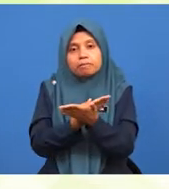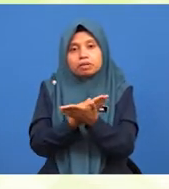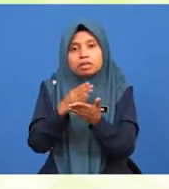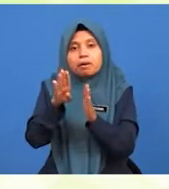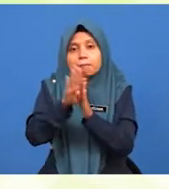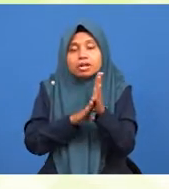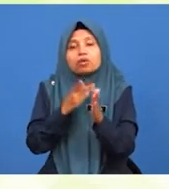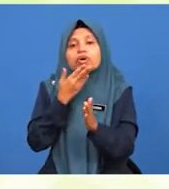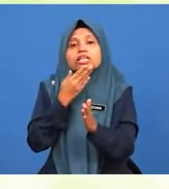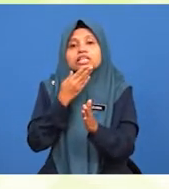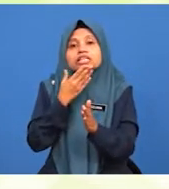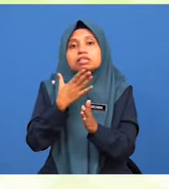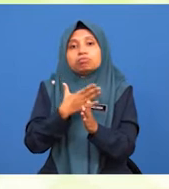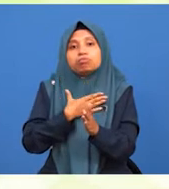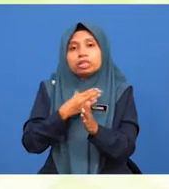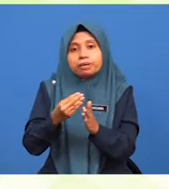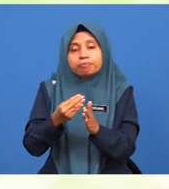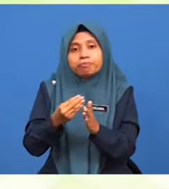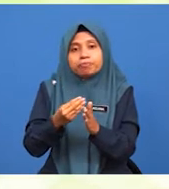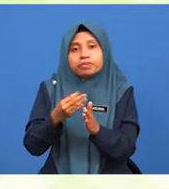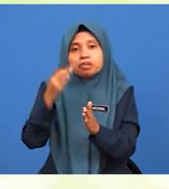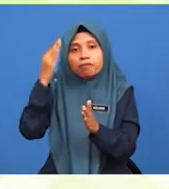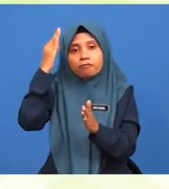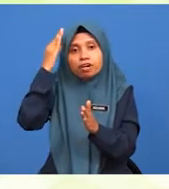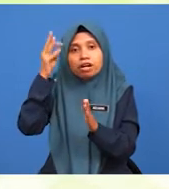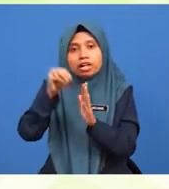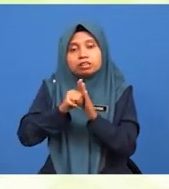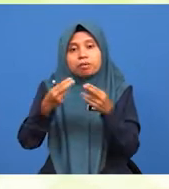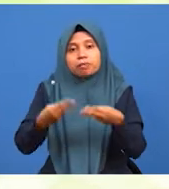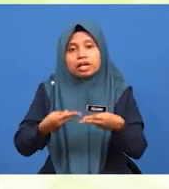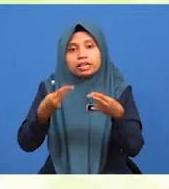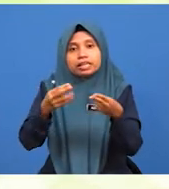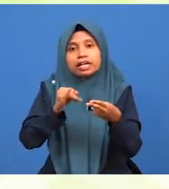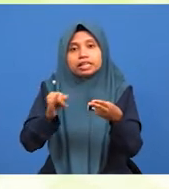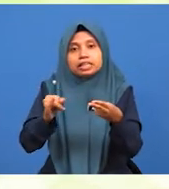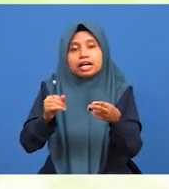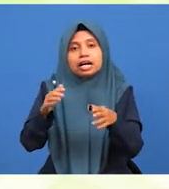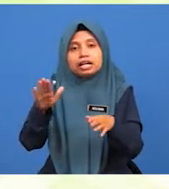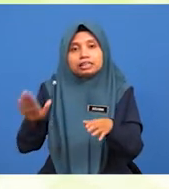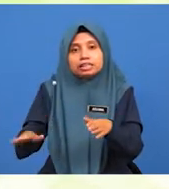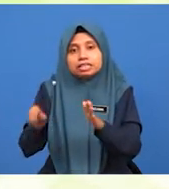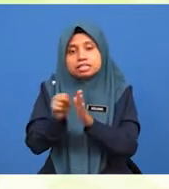Ayat yang ketiga, Farhan menghadiahi adik sepasang kasut baharu.